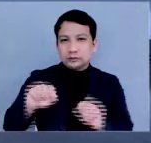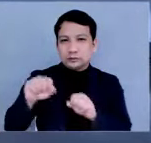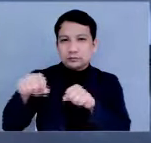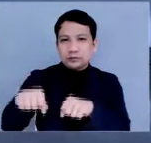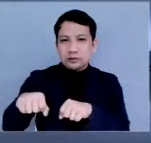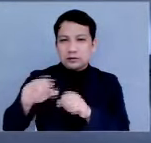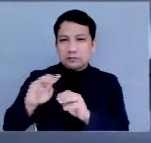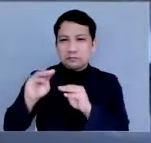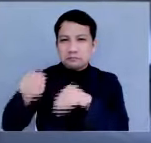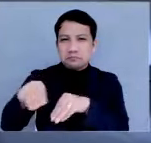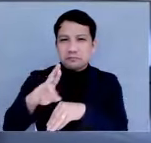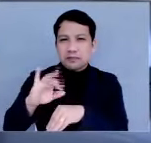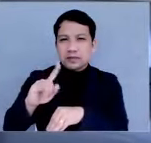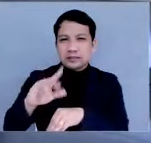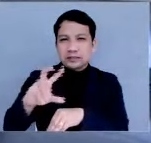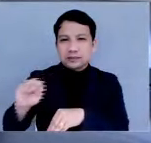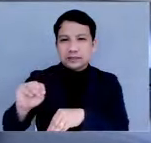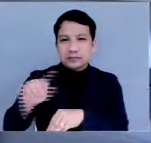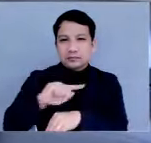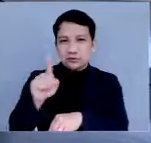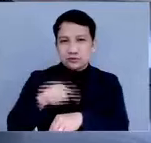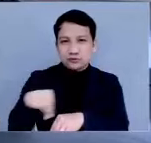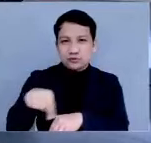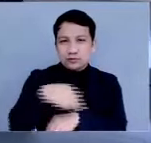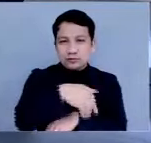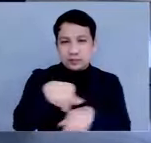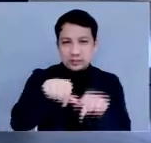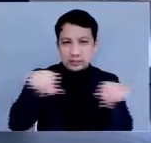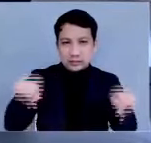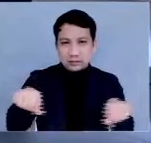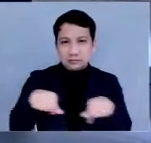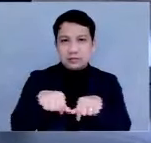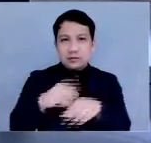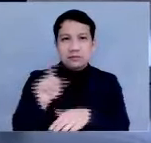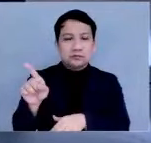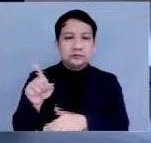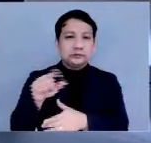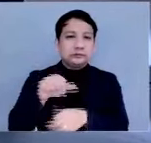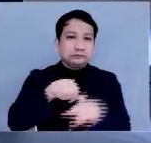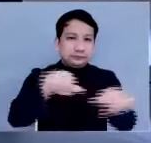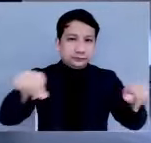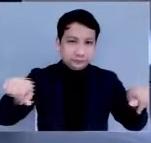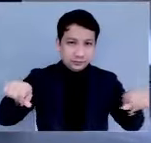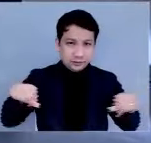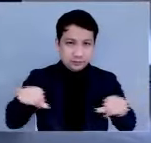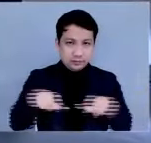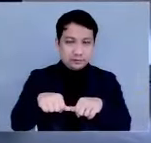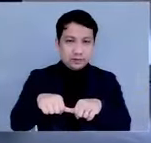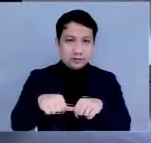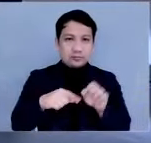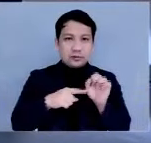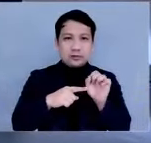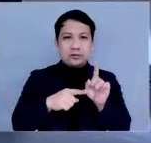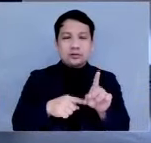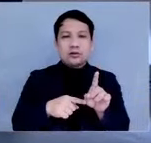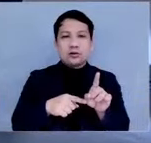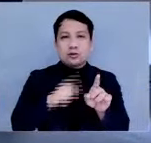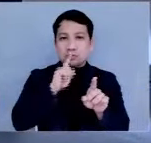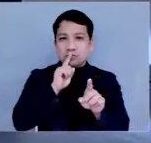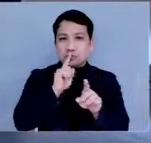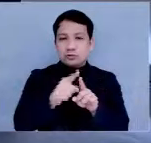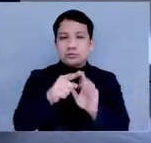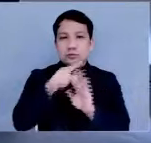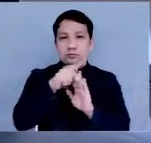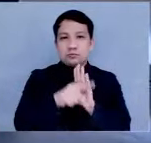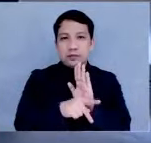ang epekto sa akin yan? Sa simple pong paliwanag, itong Maritime Zones Act ang opisyal na naglalatag ng mga jurisdiksyon ng